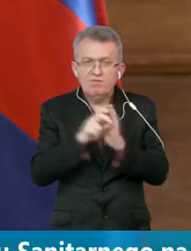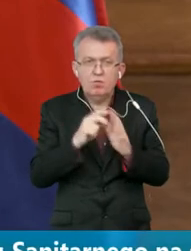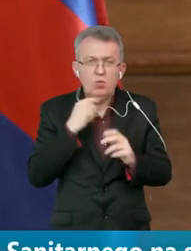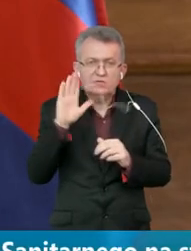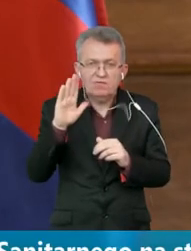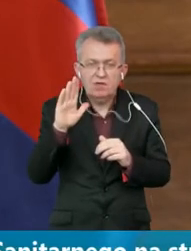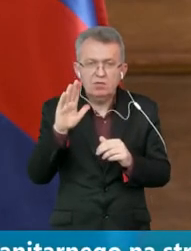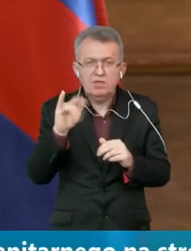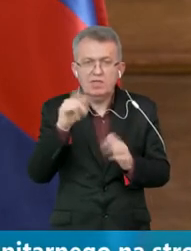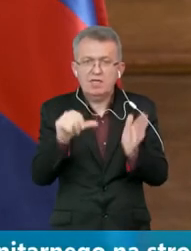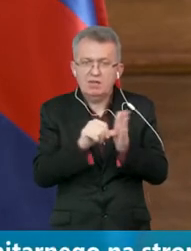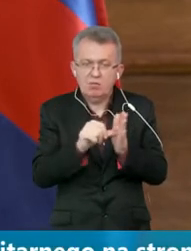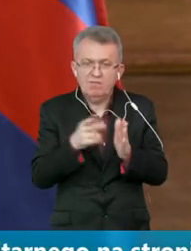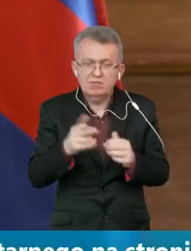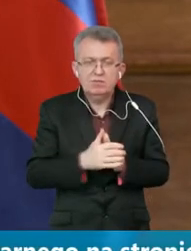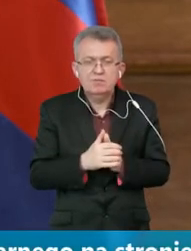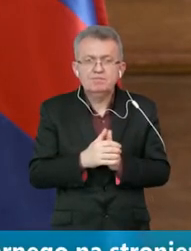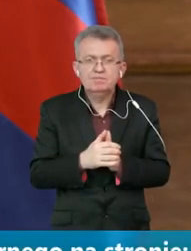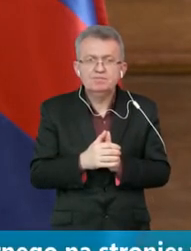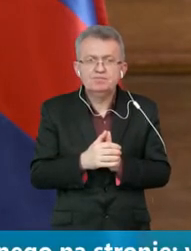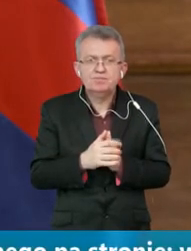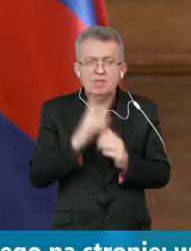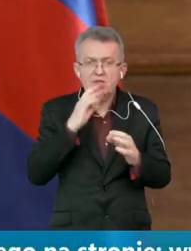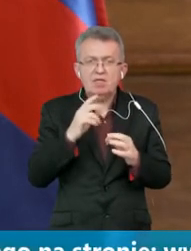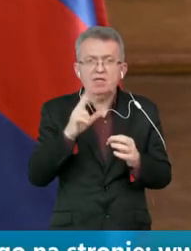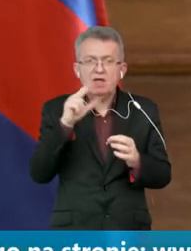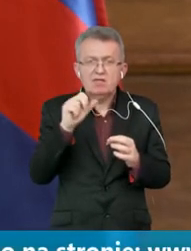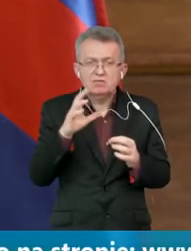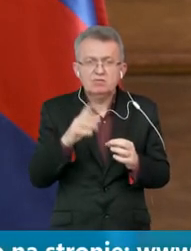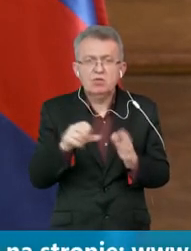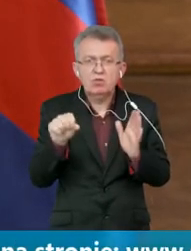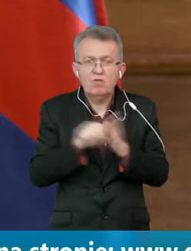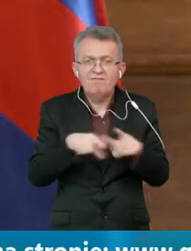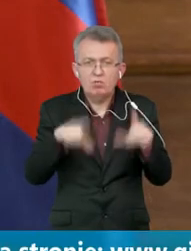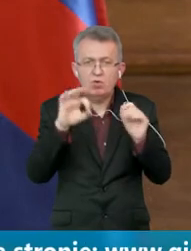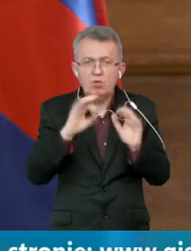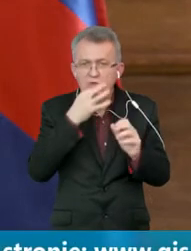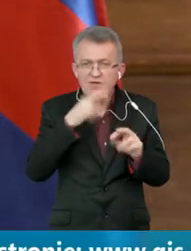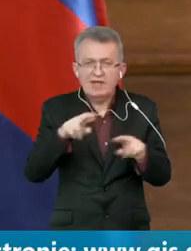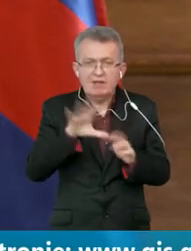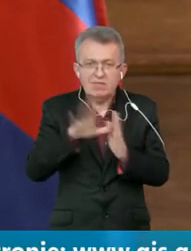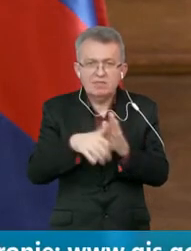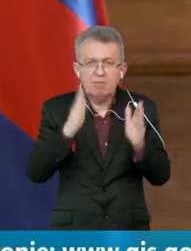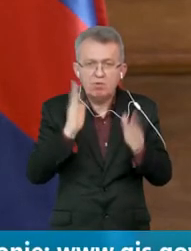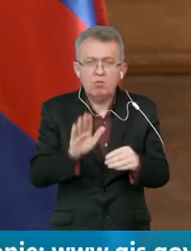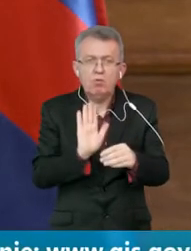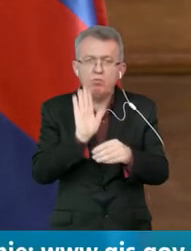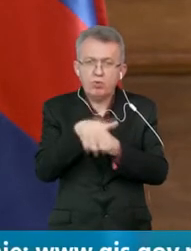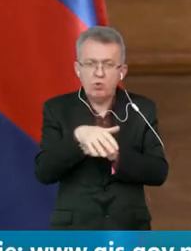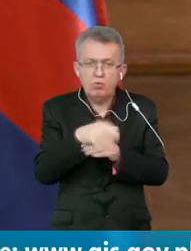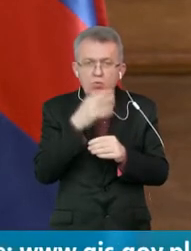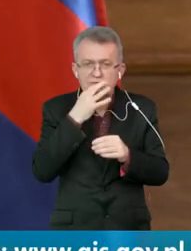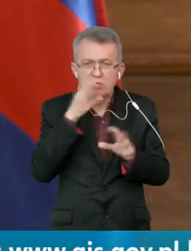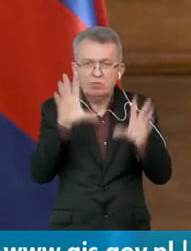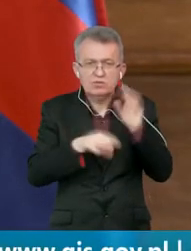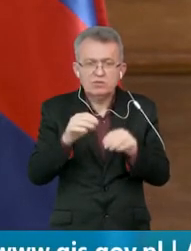ale i w kandydowaniu? Pani Katarzyno, z tego co wiem, to wybory do Młodzieżowej Rady Miasta odbędą się po Młodzieżowym Budżecie